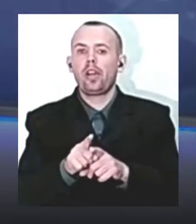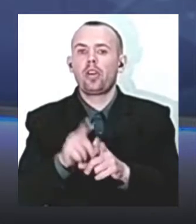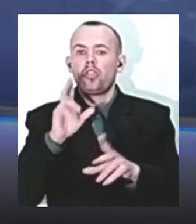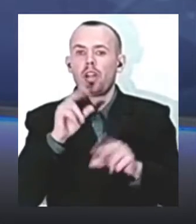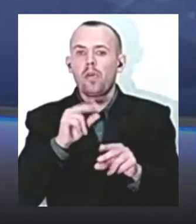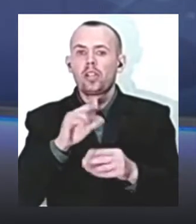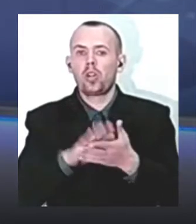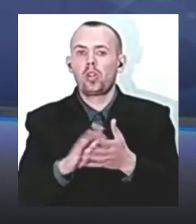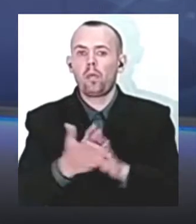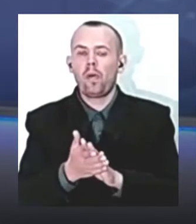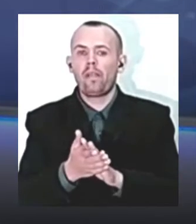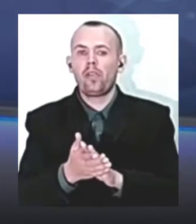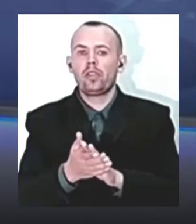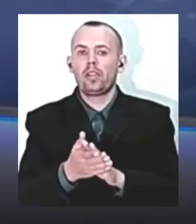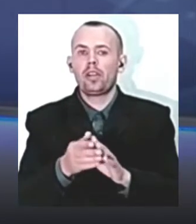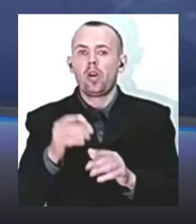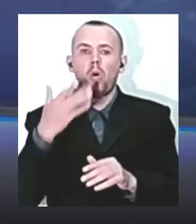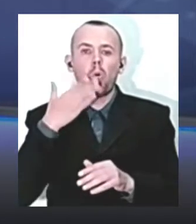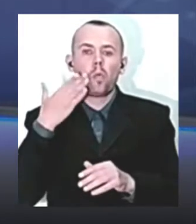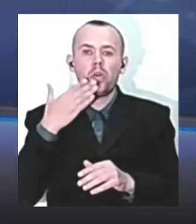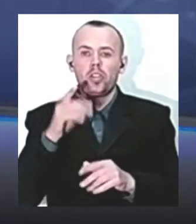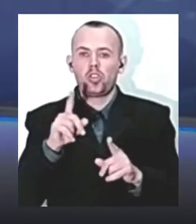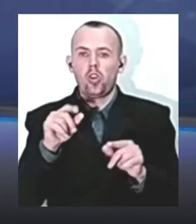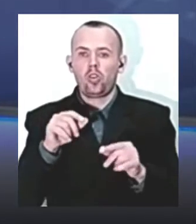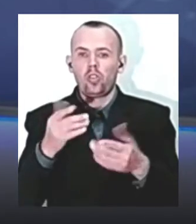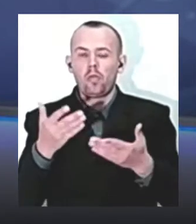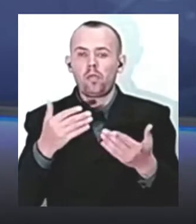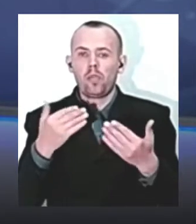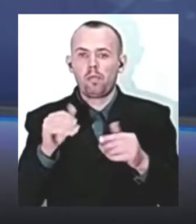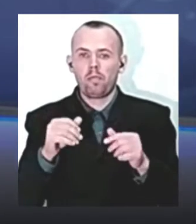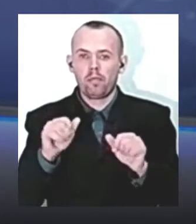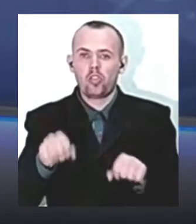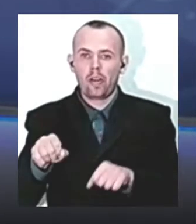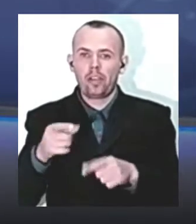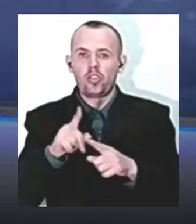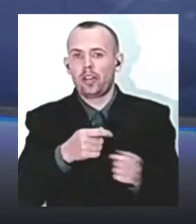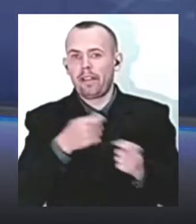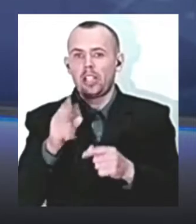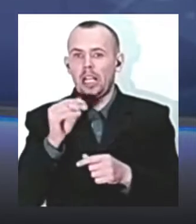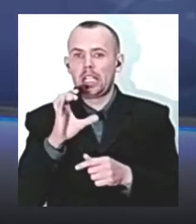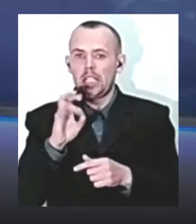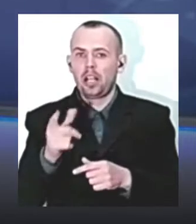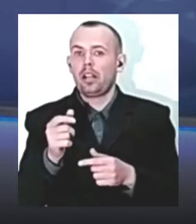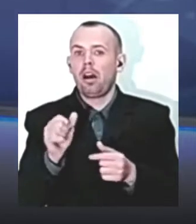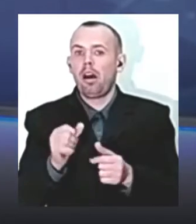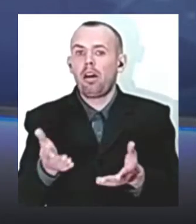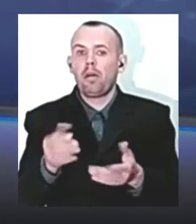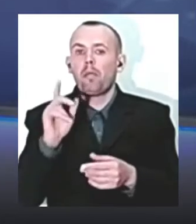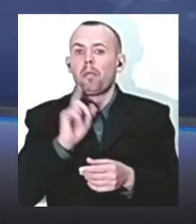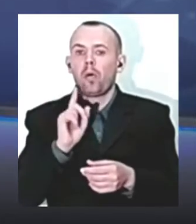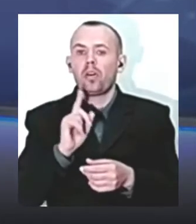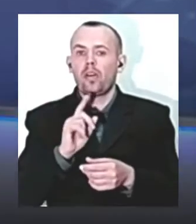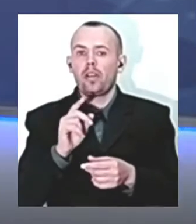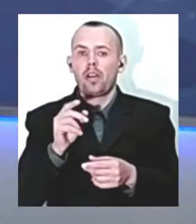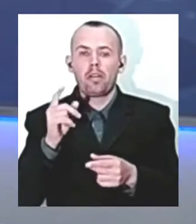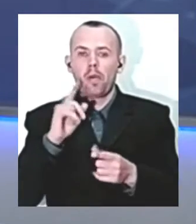з Румунією щодо можливості через Ізмаїл також вести кисень. Поки відомо мені виключно,